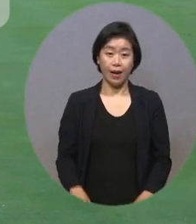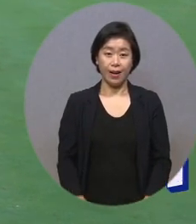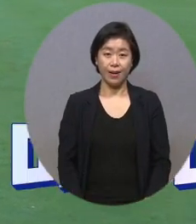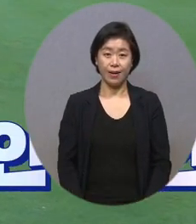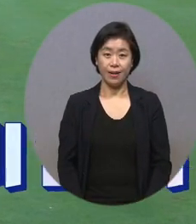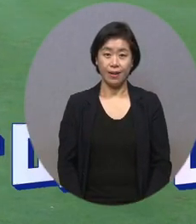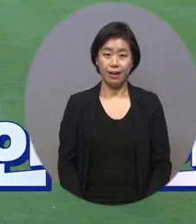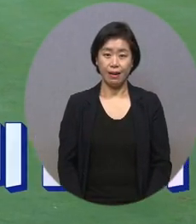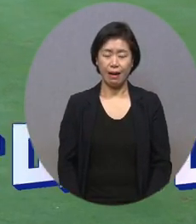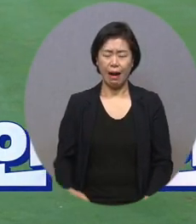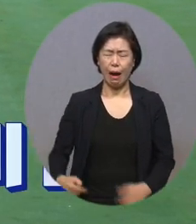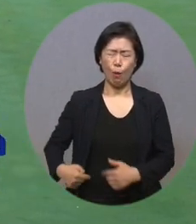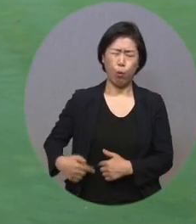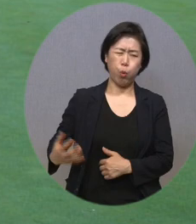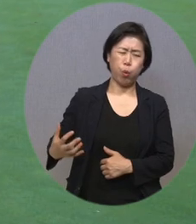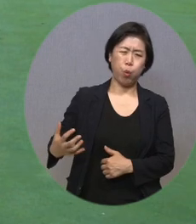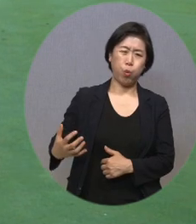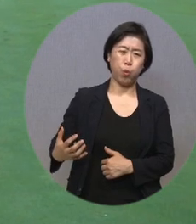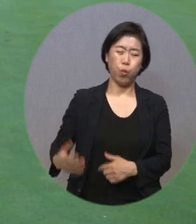아 허리야.